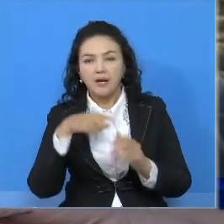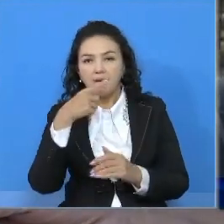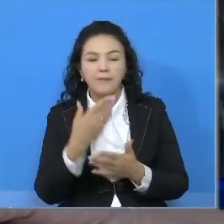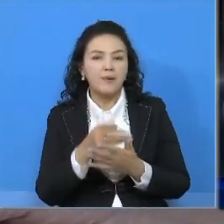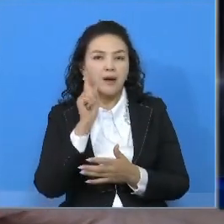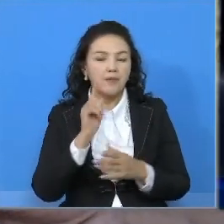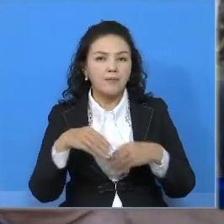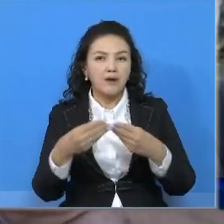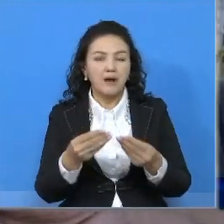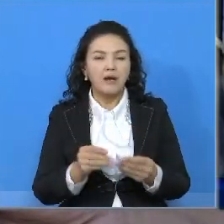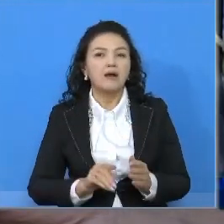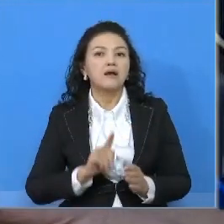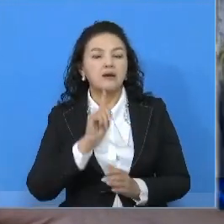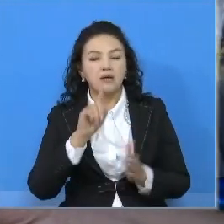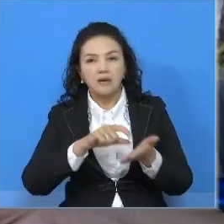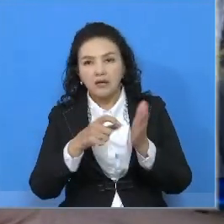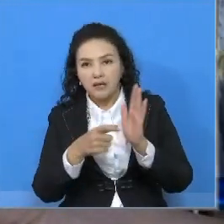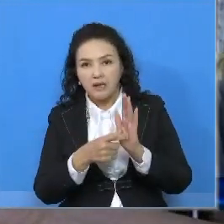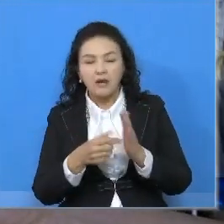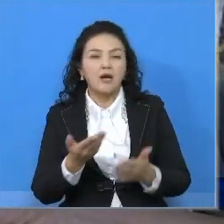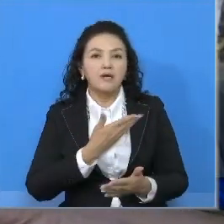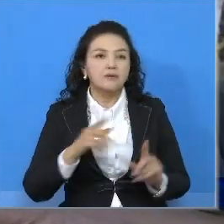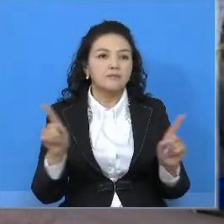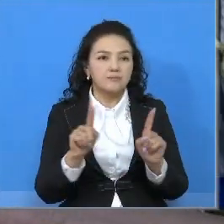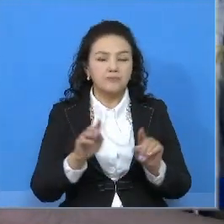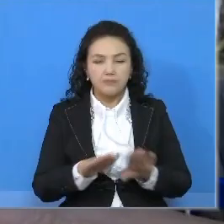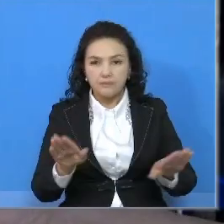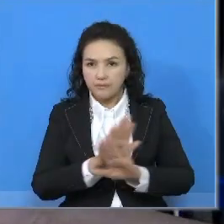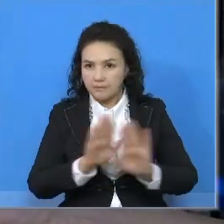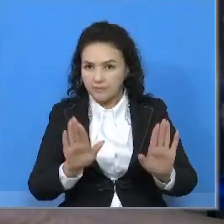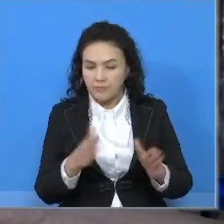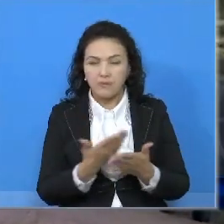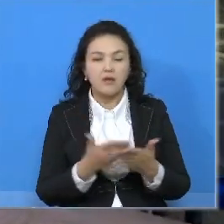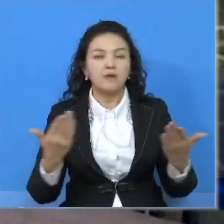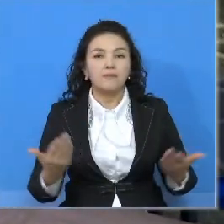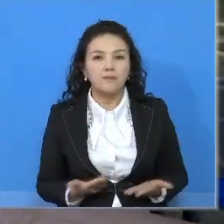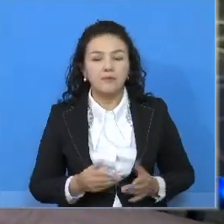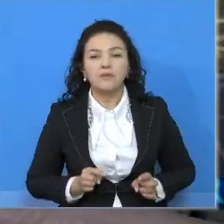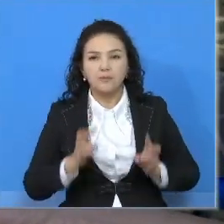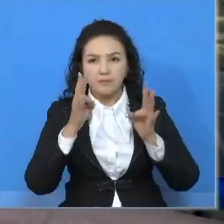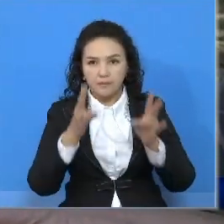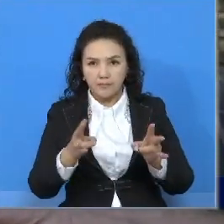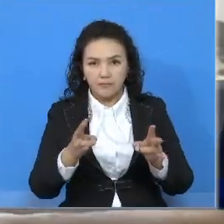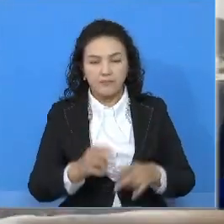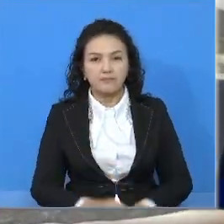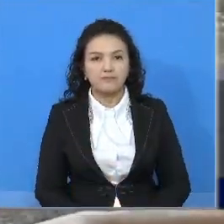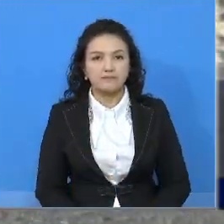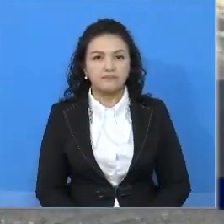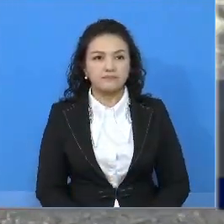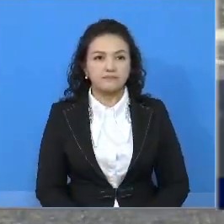пока отпускают только начальные классы. А наши что, не дети? Почему их жизнями рискуют?